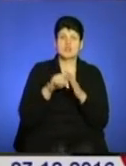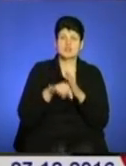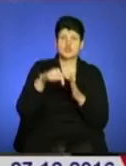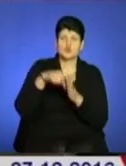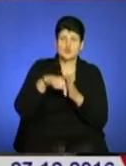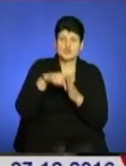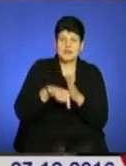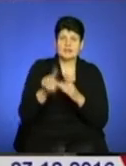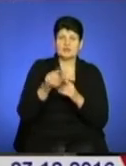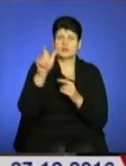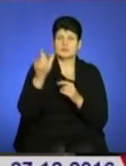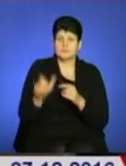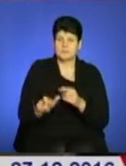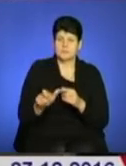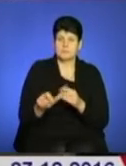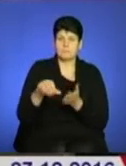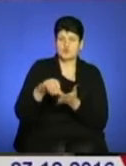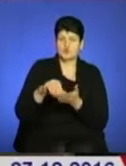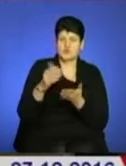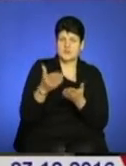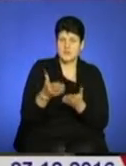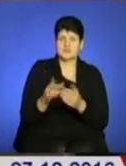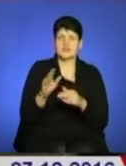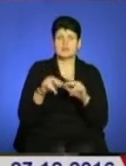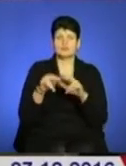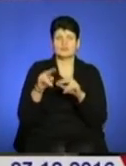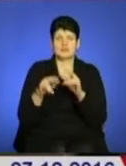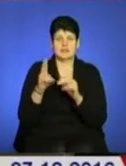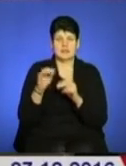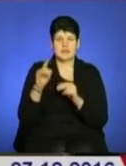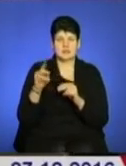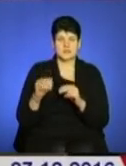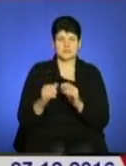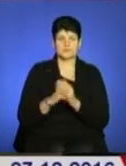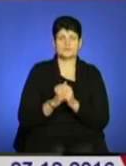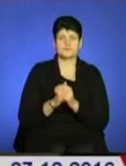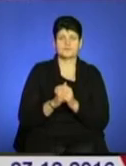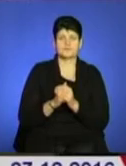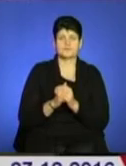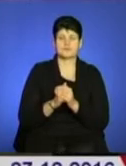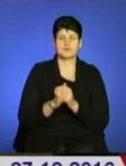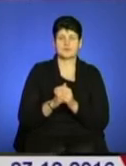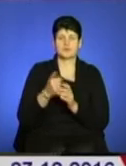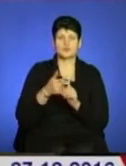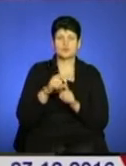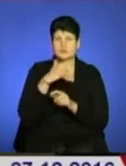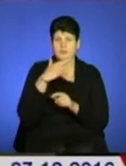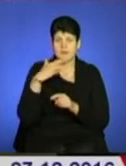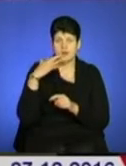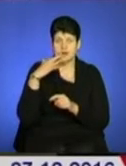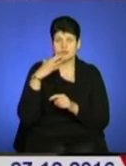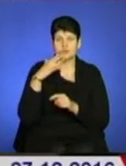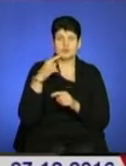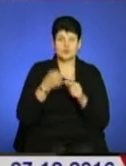таке персонаж, що таке, як будується казка. І дуже багато, я сподіваюся, що вони з цього